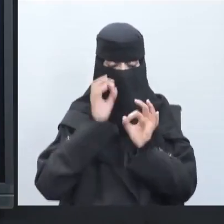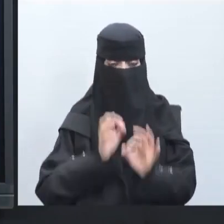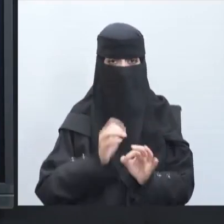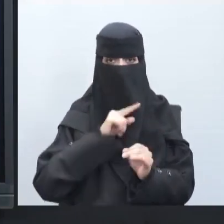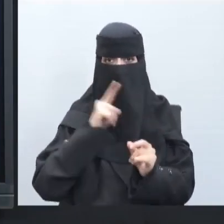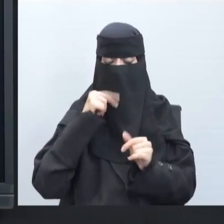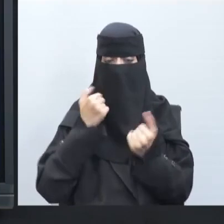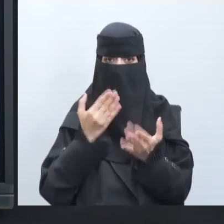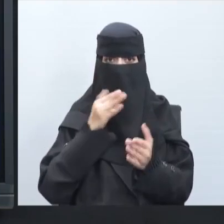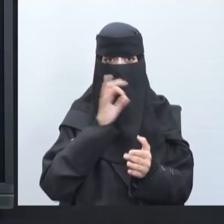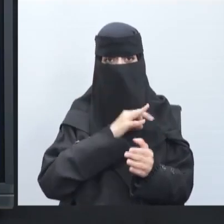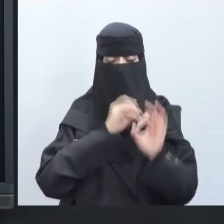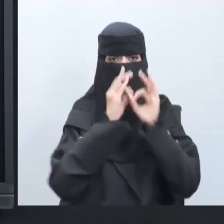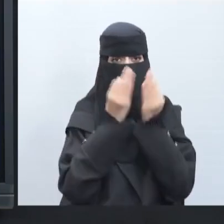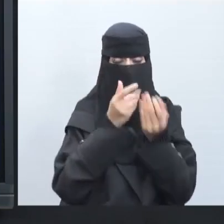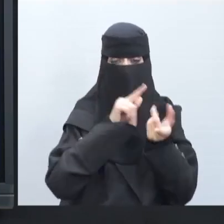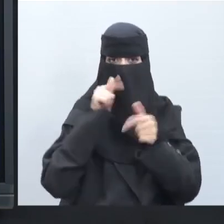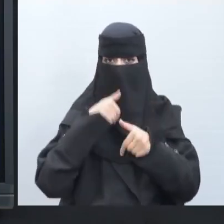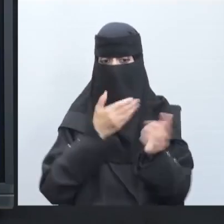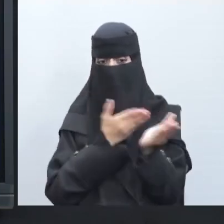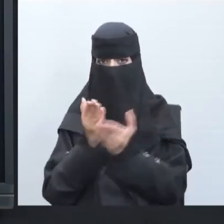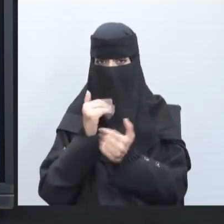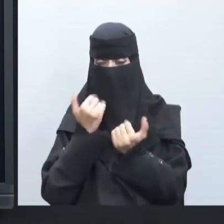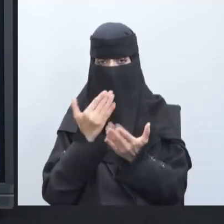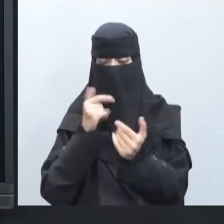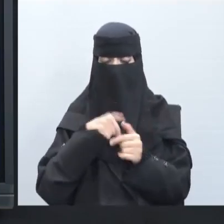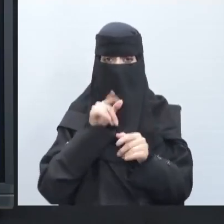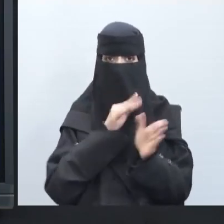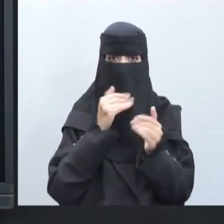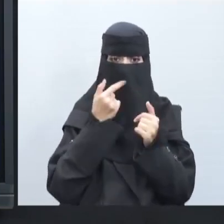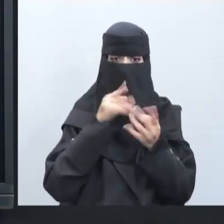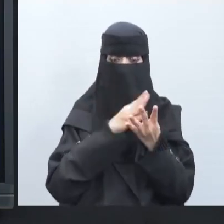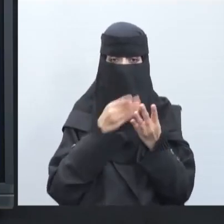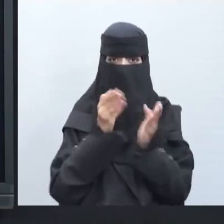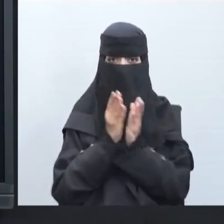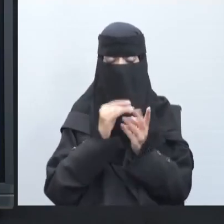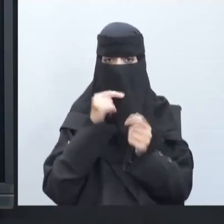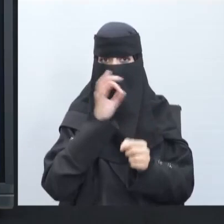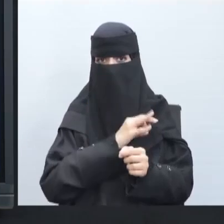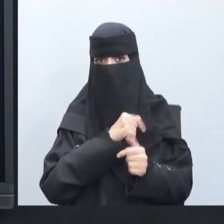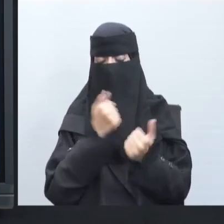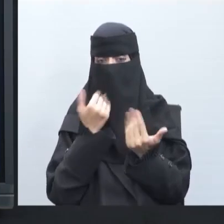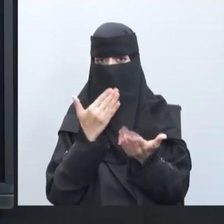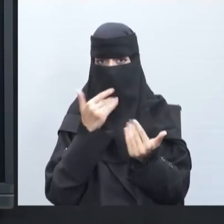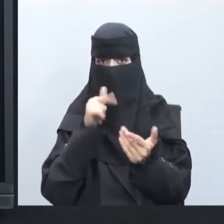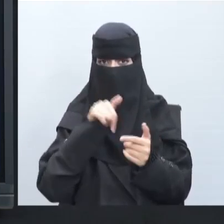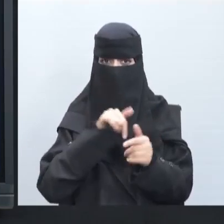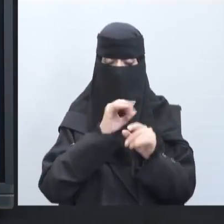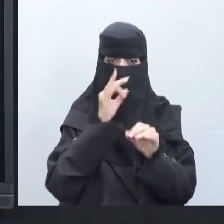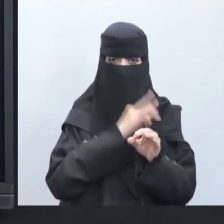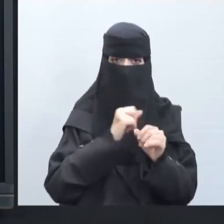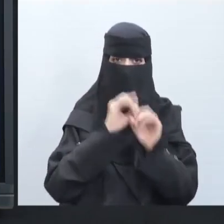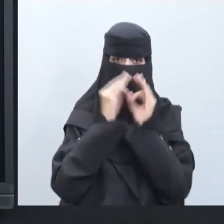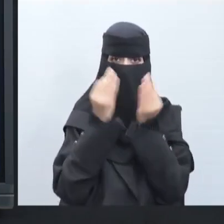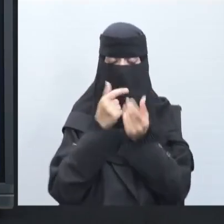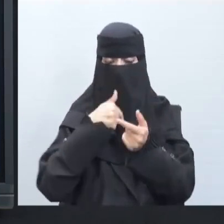لا تكون هنالك فائده لمجتمع قد لا يكون هنالك حضور حينما لا ندرس الجدو الاقتصاديه قد لا يكون هنالك ارباح او لا يكون هناك فائده للمجتمع او